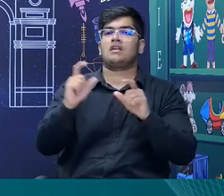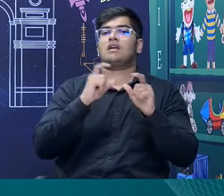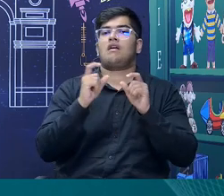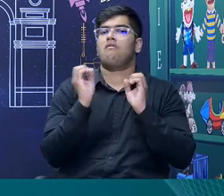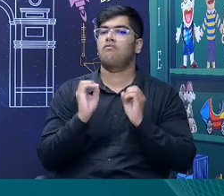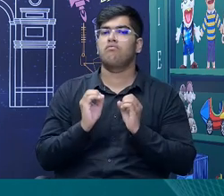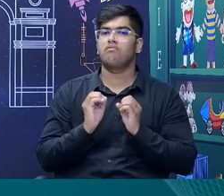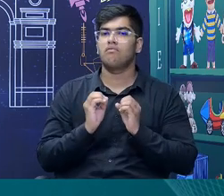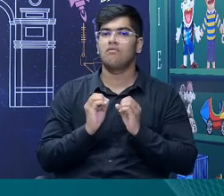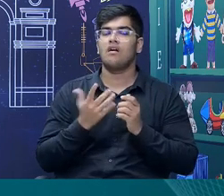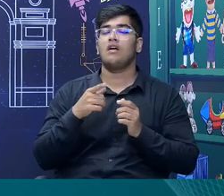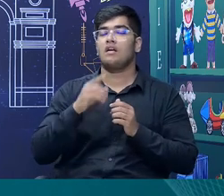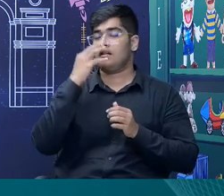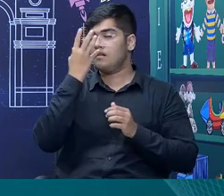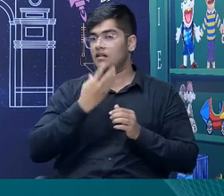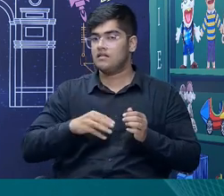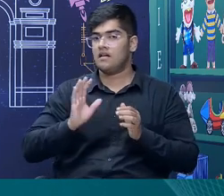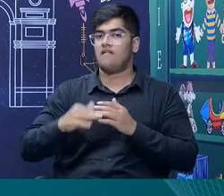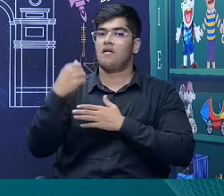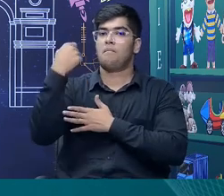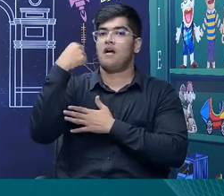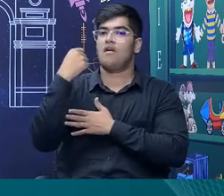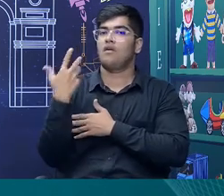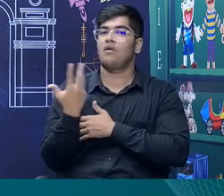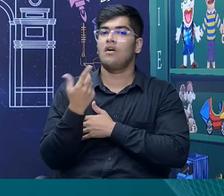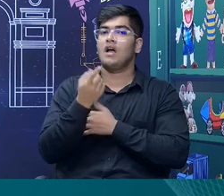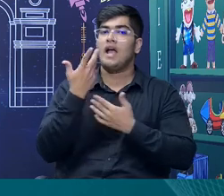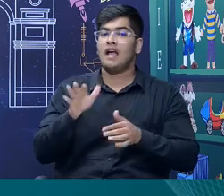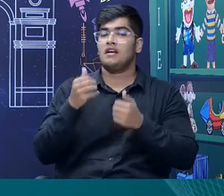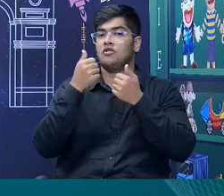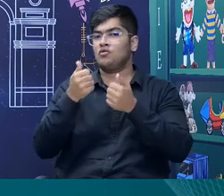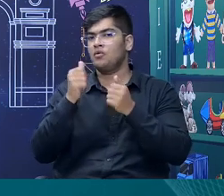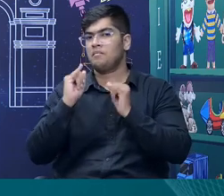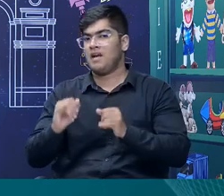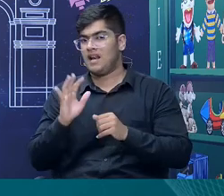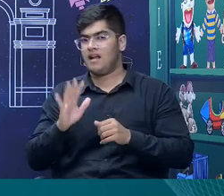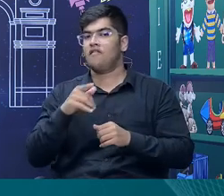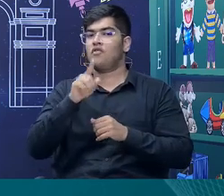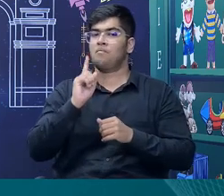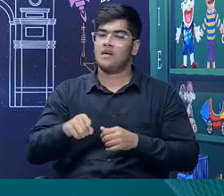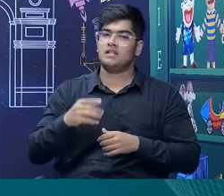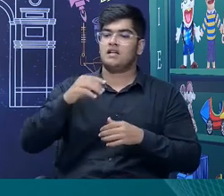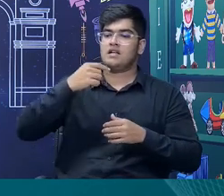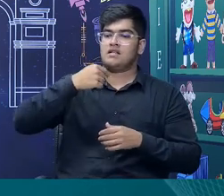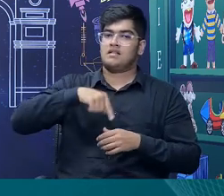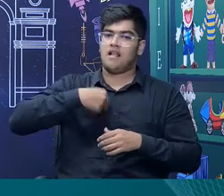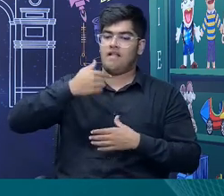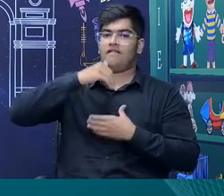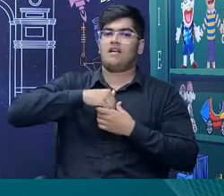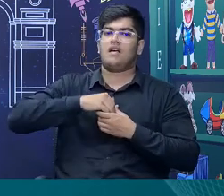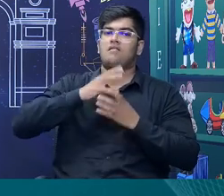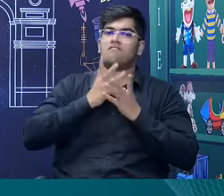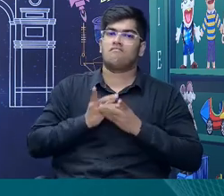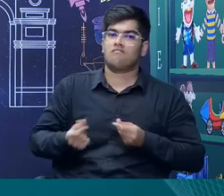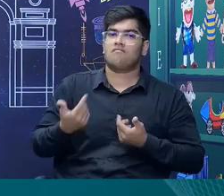गणेश जी की में यह पावर है की जो भी अच्छा है बड़ा है वो अपने आप में समेट हैं लेकिन उसको